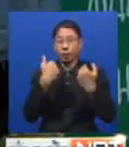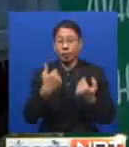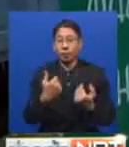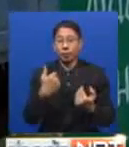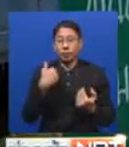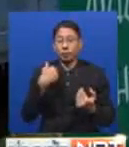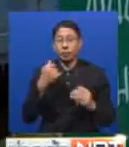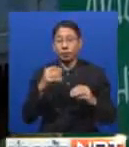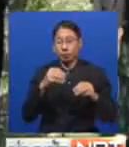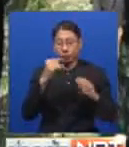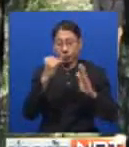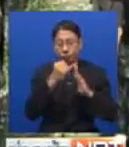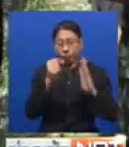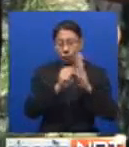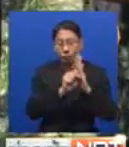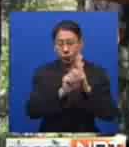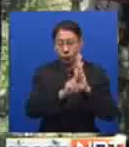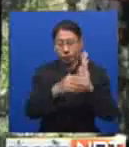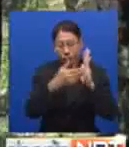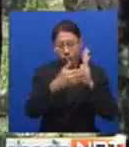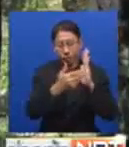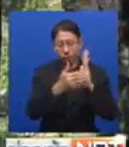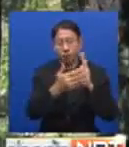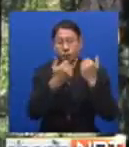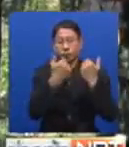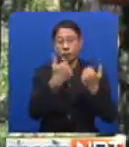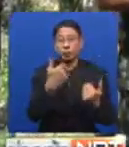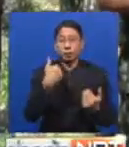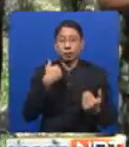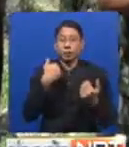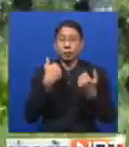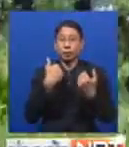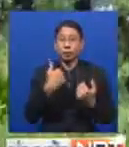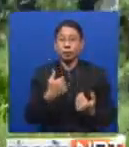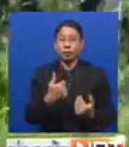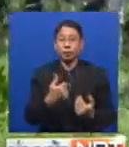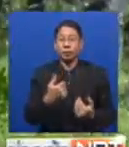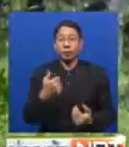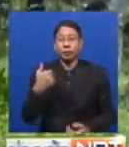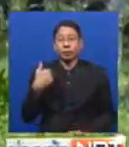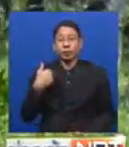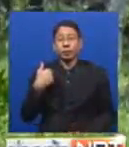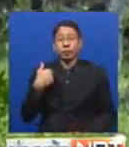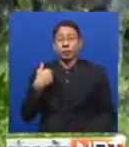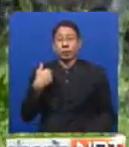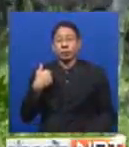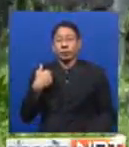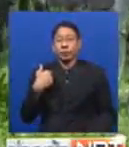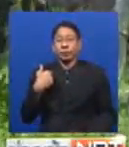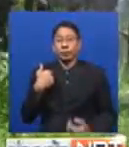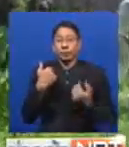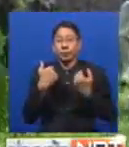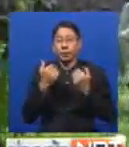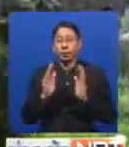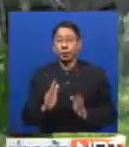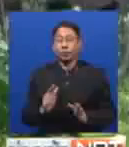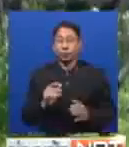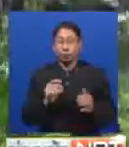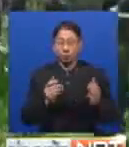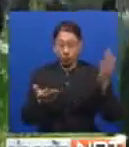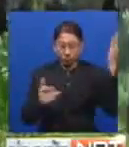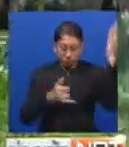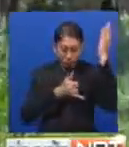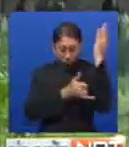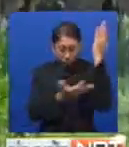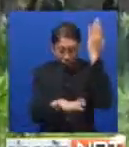ามค่ะซึ่งอยู่ในพื้นที่ตะวันตกเฉียงเหนือบ้านโดนอ่องตำบลนาดีอำเภอเมืองจังหวัดสุรินทร์หลังมีผู้บุกรุกเข้า